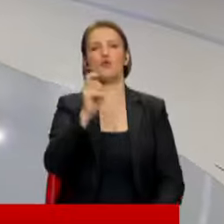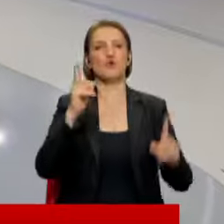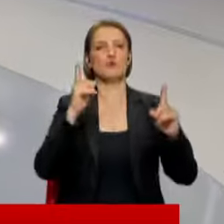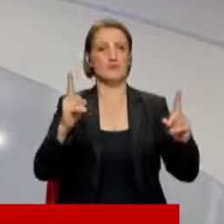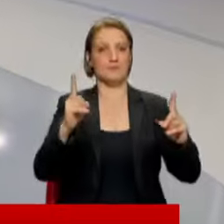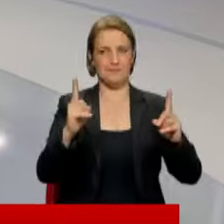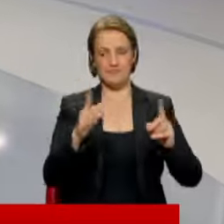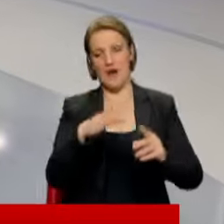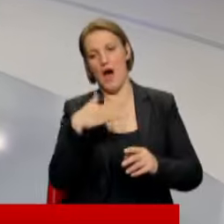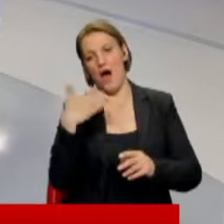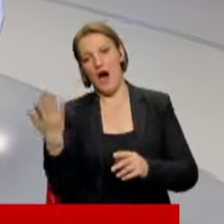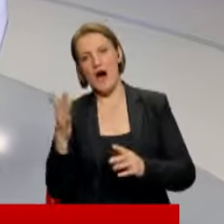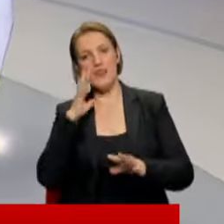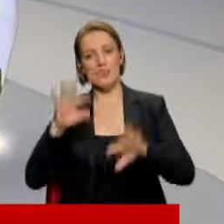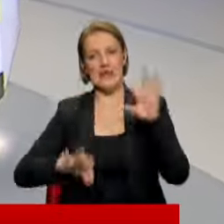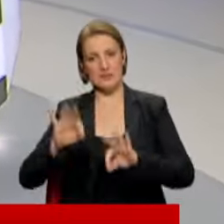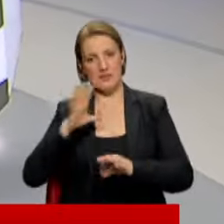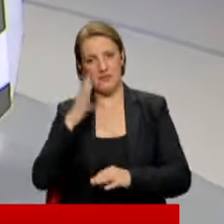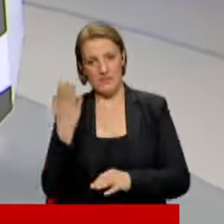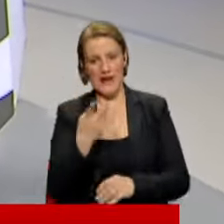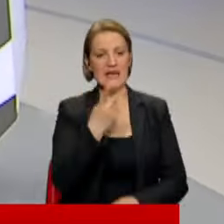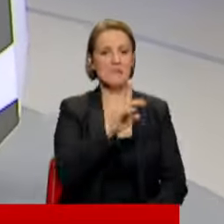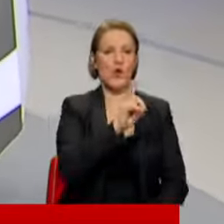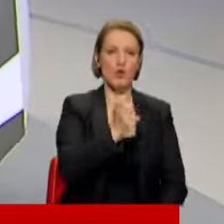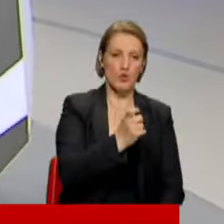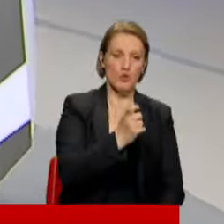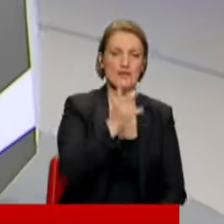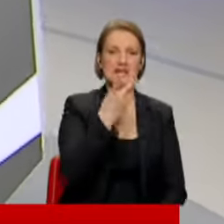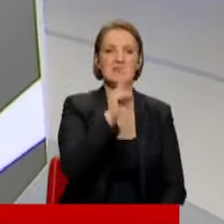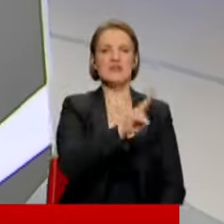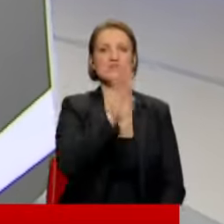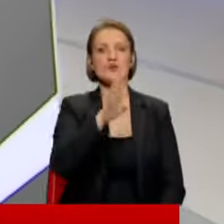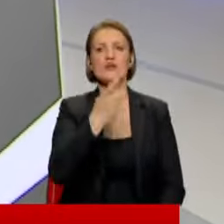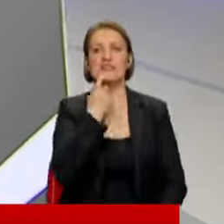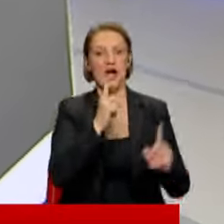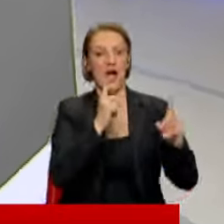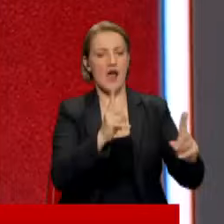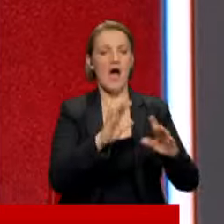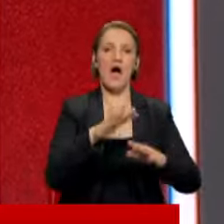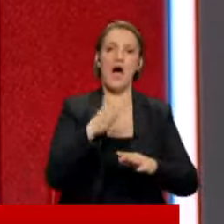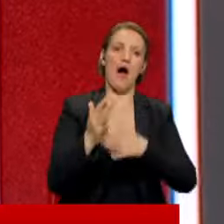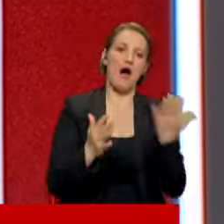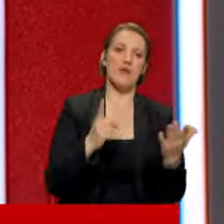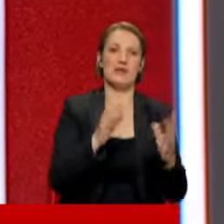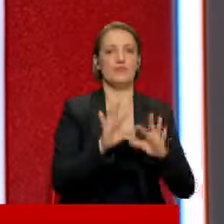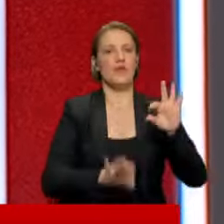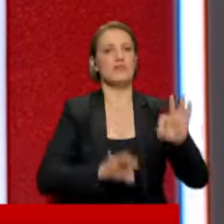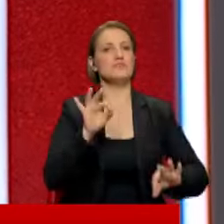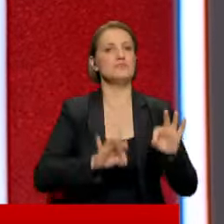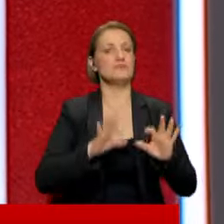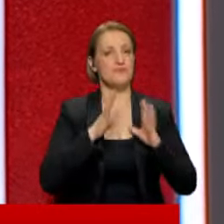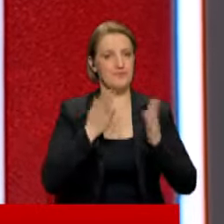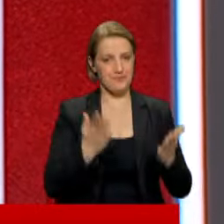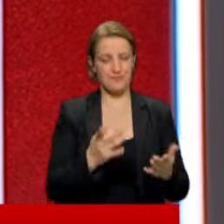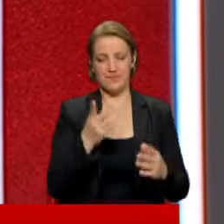arası ayrı bir tespit var Ayrıca 2019 la 2024 arası ayrı bir tespit var